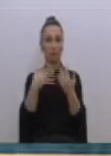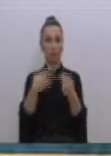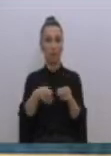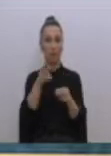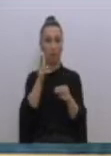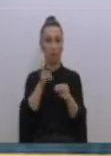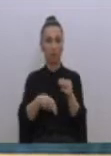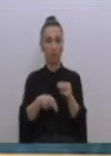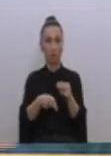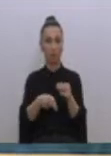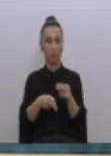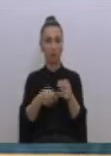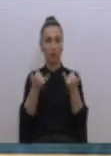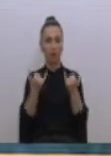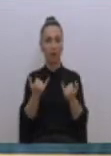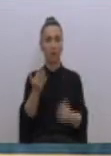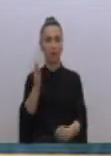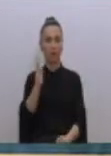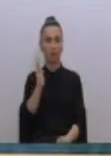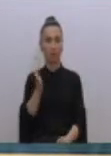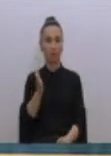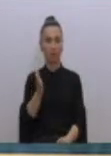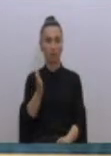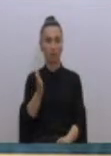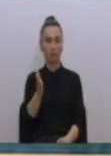amuțuret, ახლა გვექნება